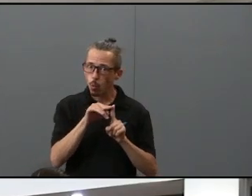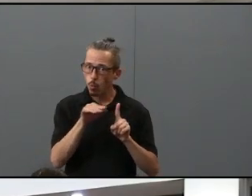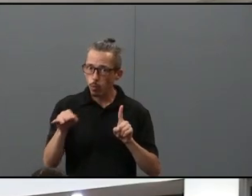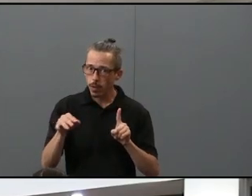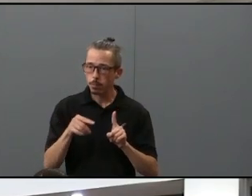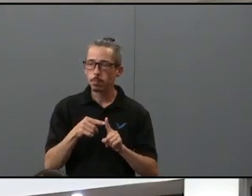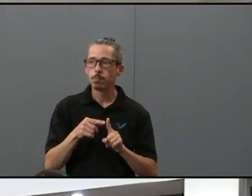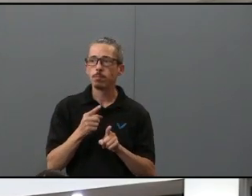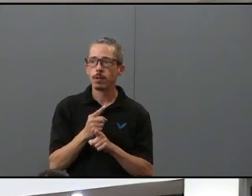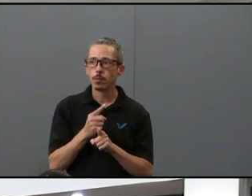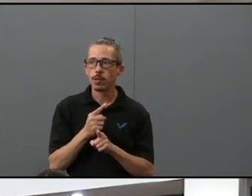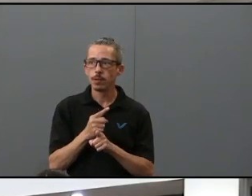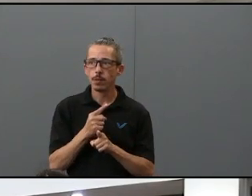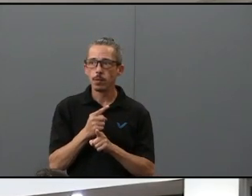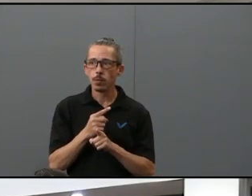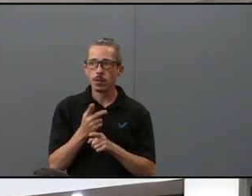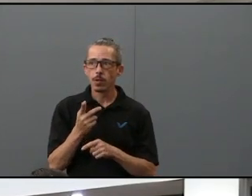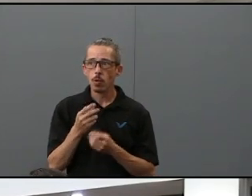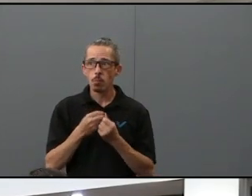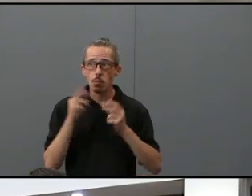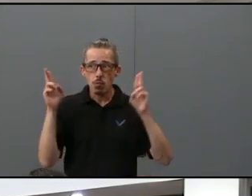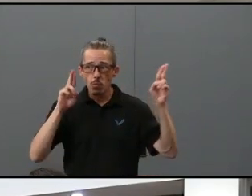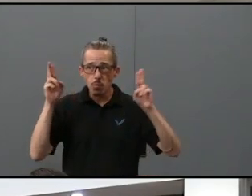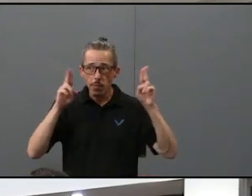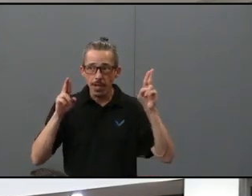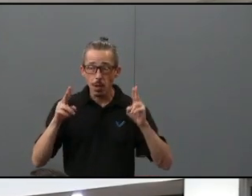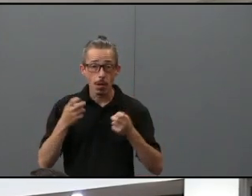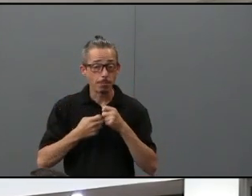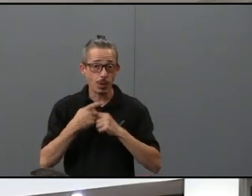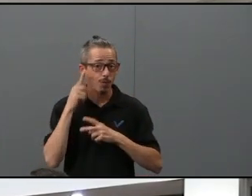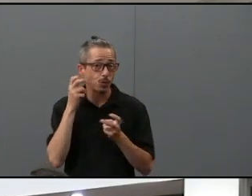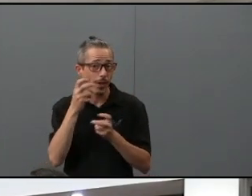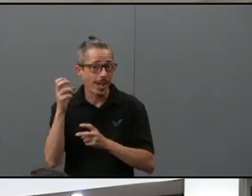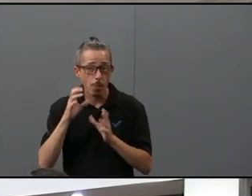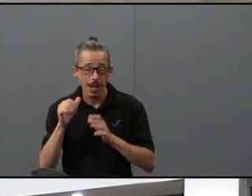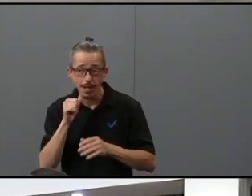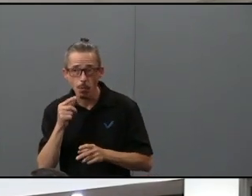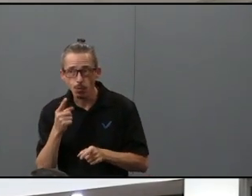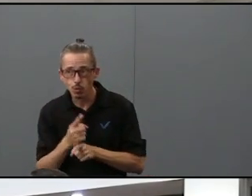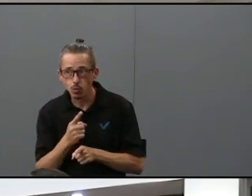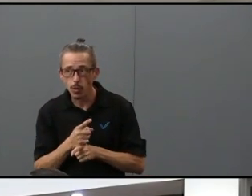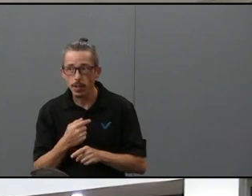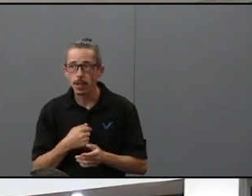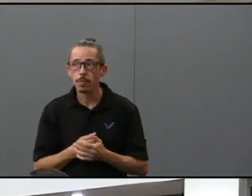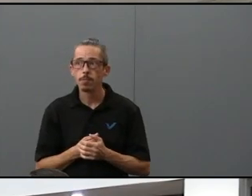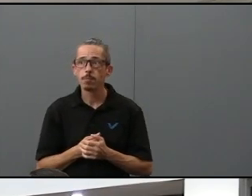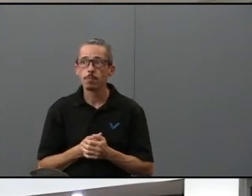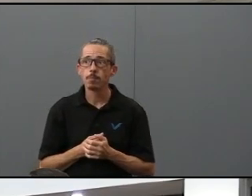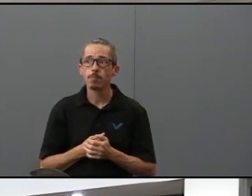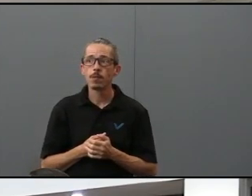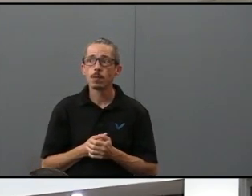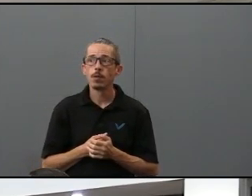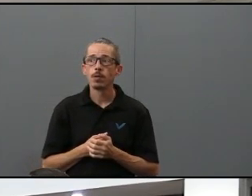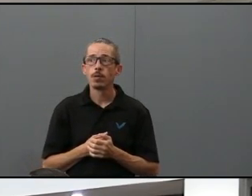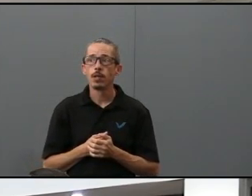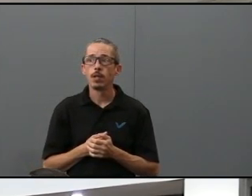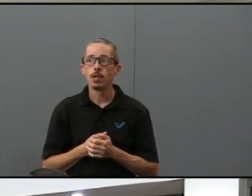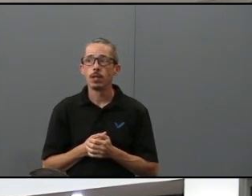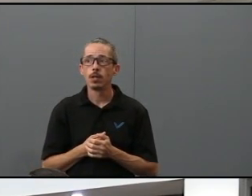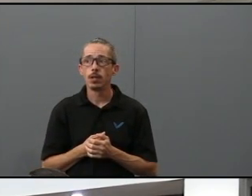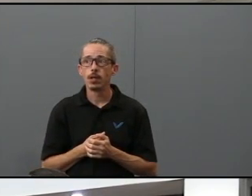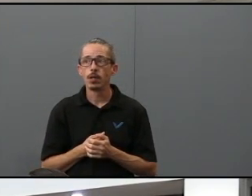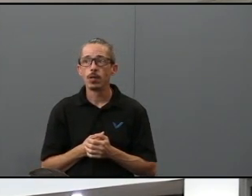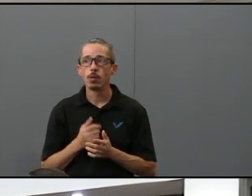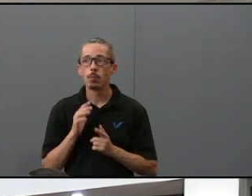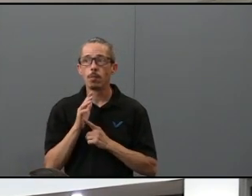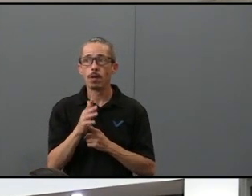et c'est correct tantô il il y avait beaucoup de bruit là non j'avais de la misère à communiquer mon nom comme il faut mais donc je me présente comme je